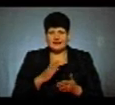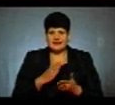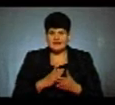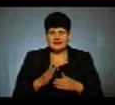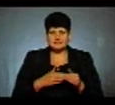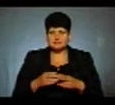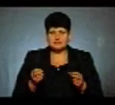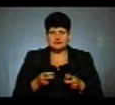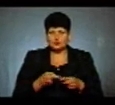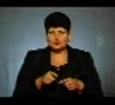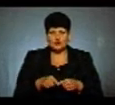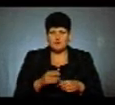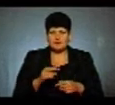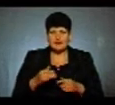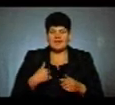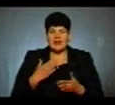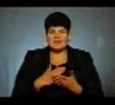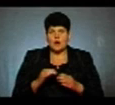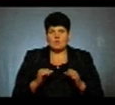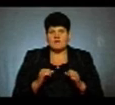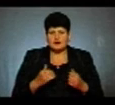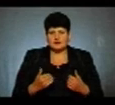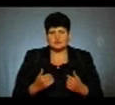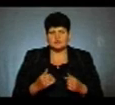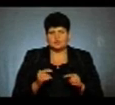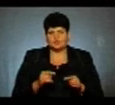даного предмету, я є управлінцем. Через те